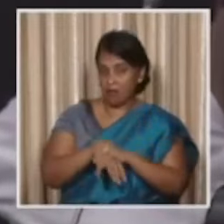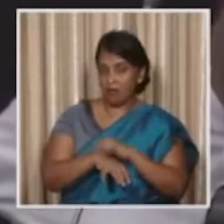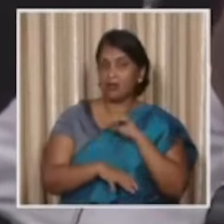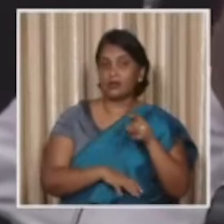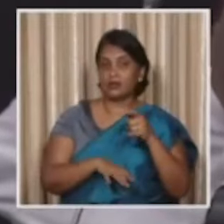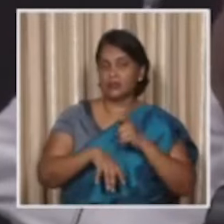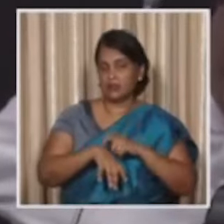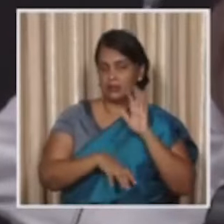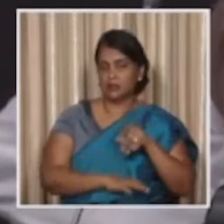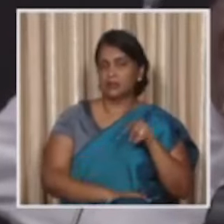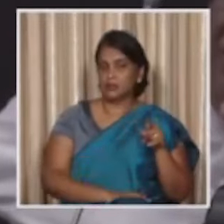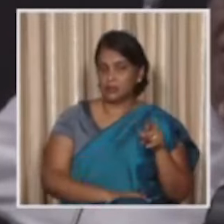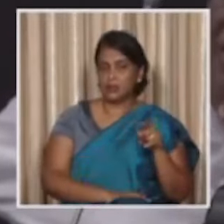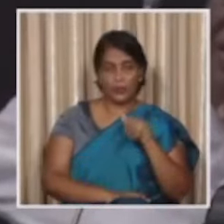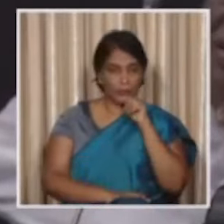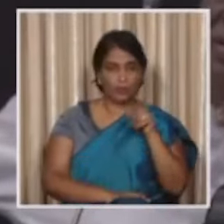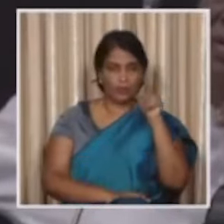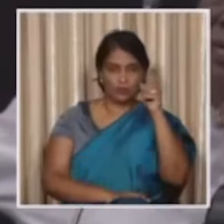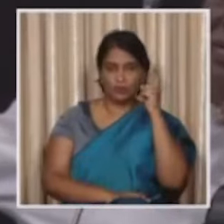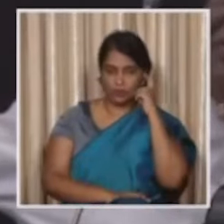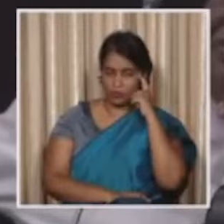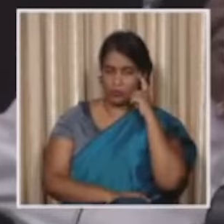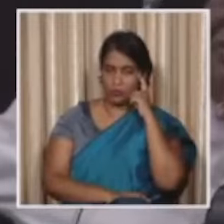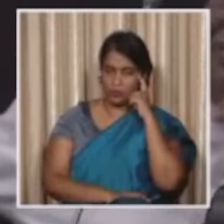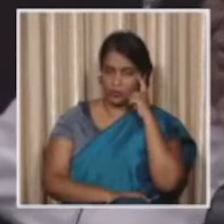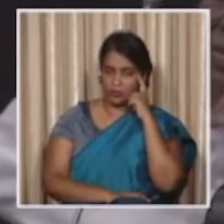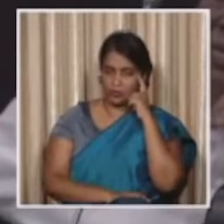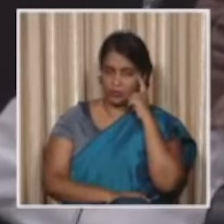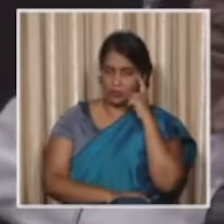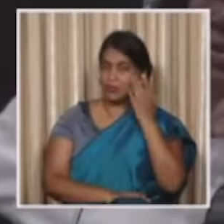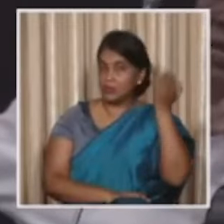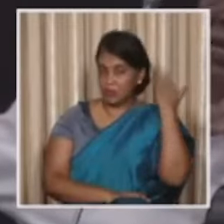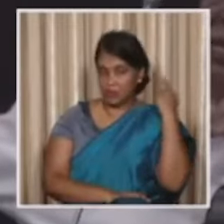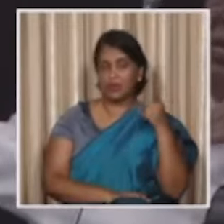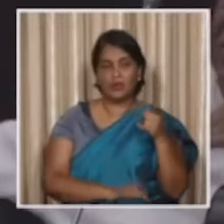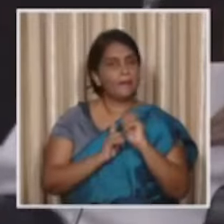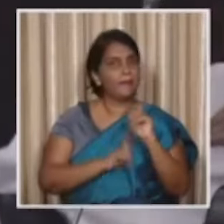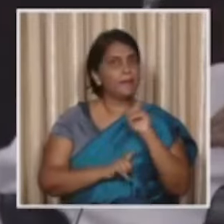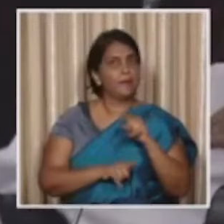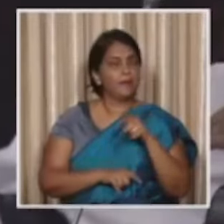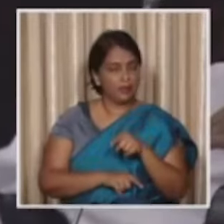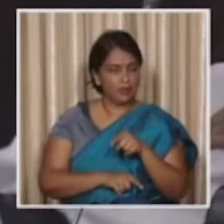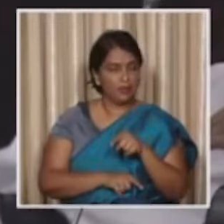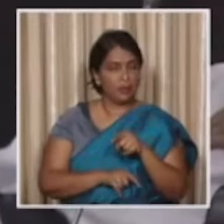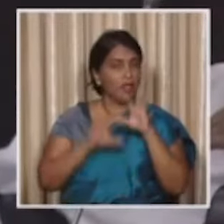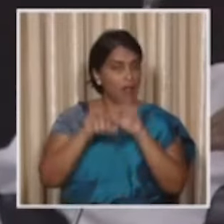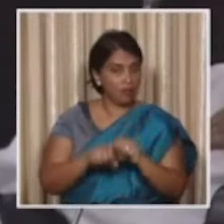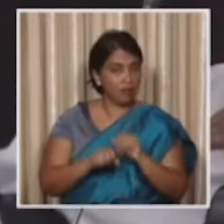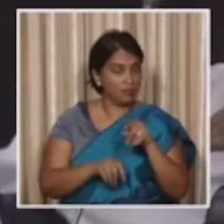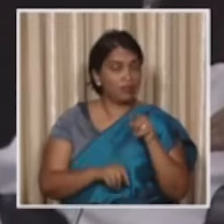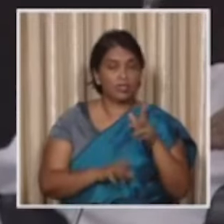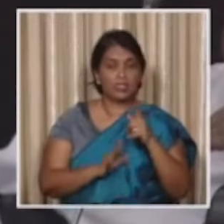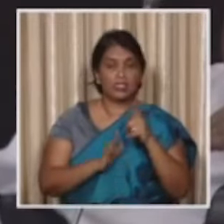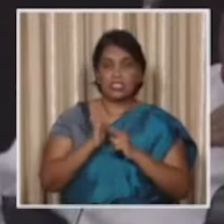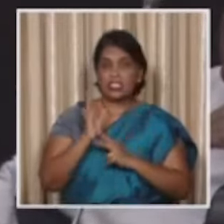ඒ වෙලාවේ ඇවිල්ලා පැහැදිලි ඔබතුමා දන්නවා එදා මේ පාර්ලිමේන්තුව අල්ලගත්තා නම් ජනතා